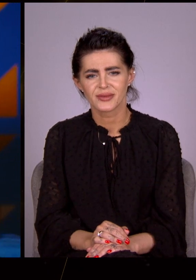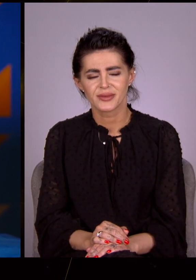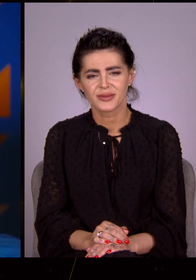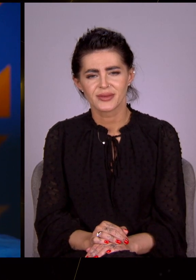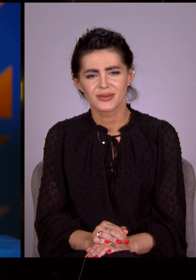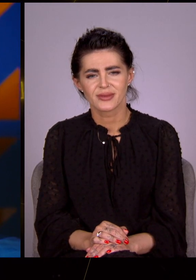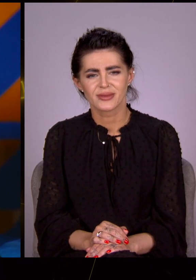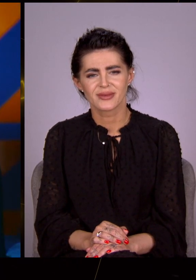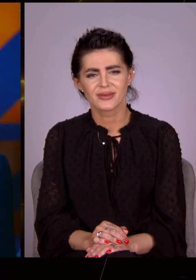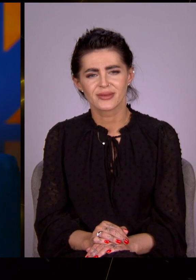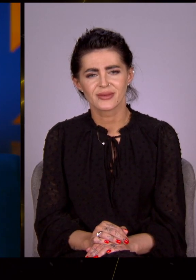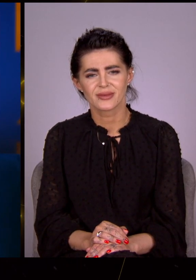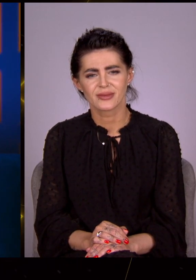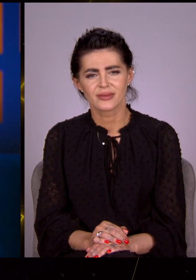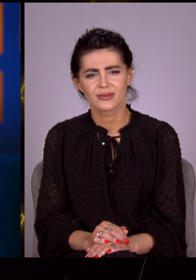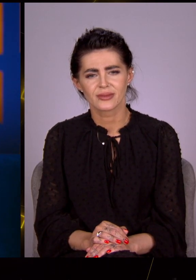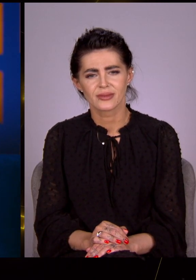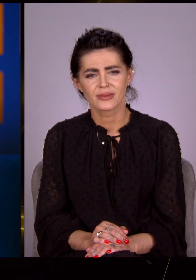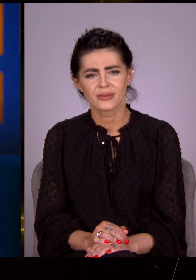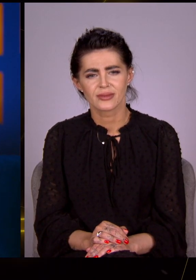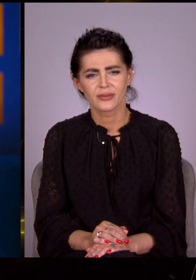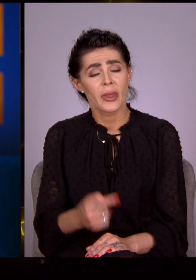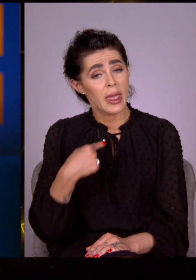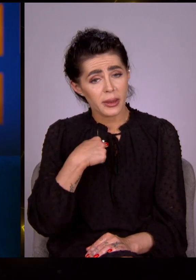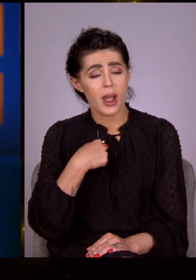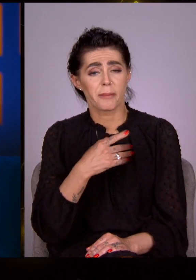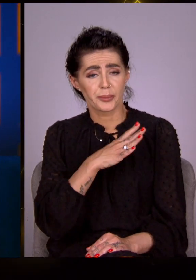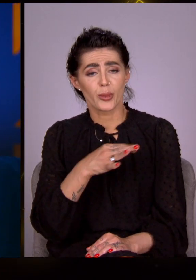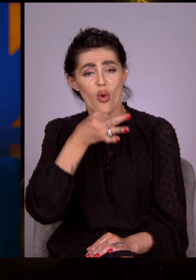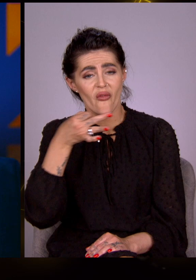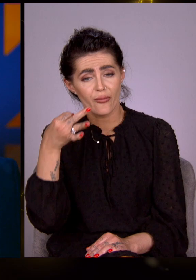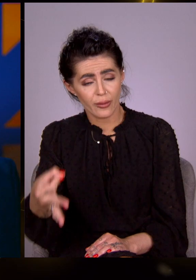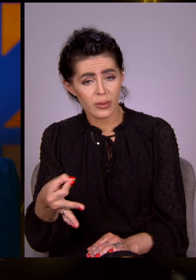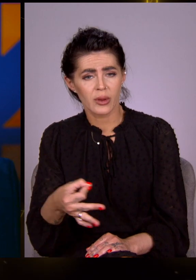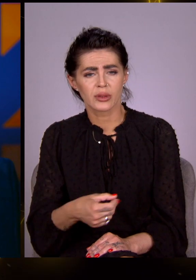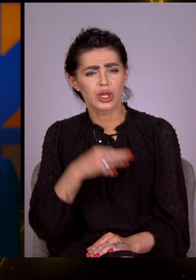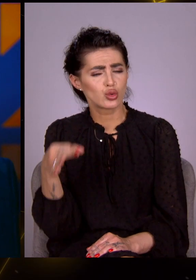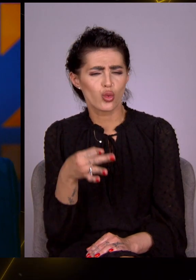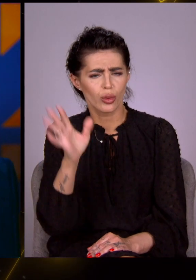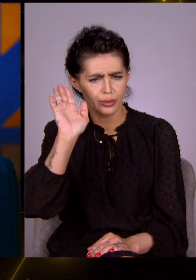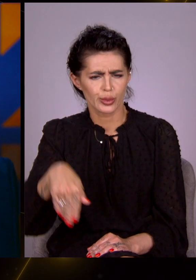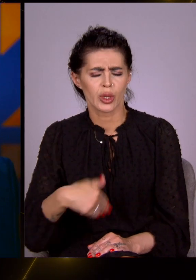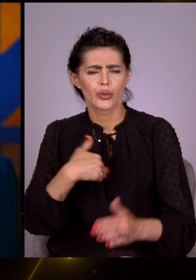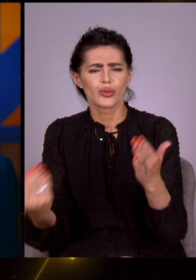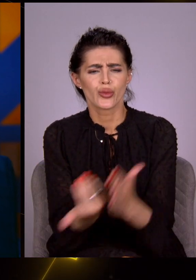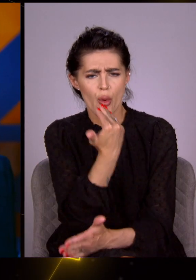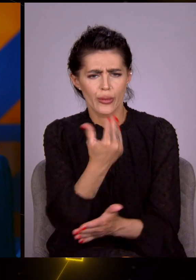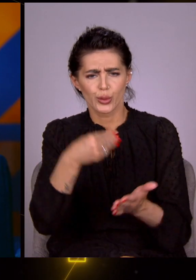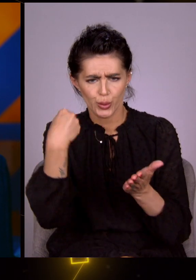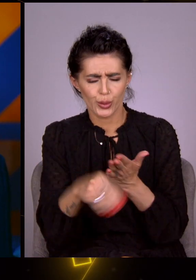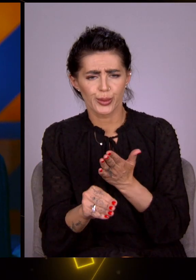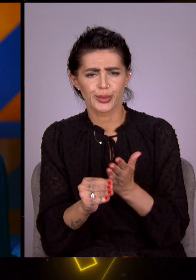Давай, показуй. Що ти казала? Я говорила, ну, нічого, я нову купила, ну,